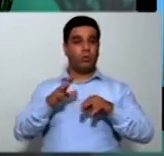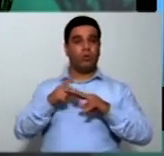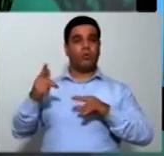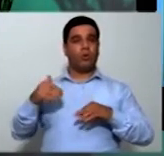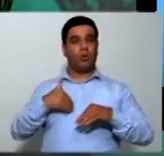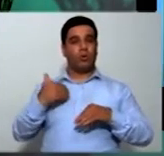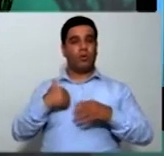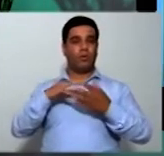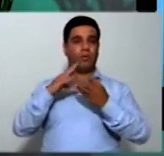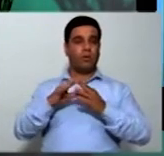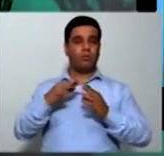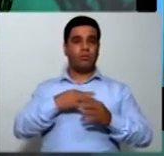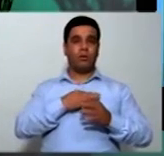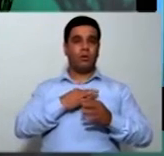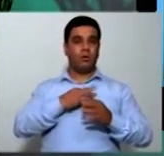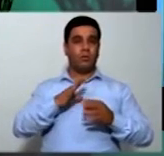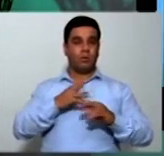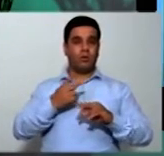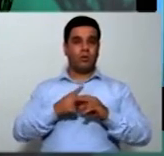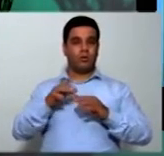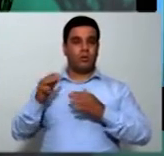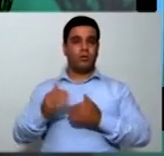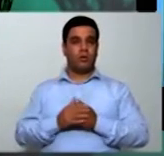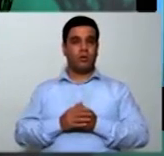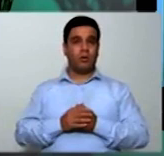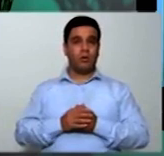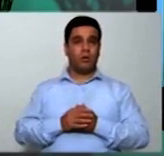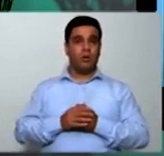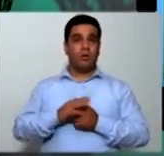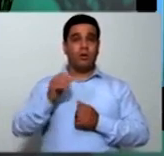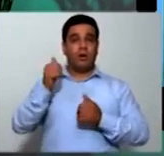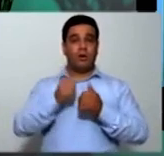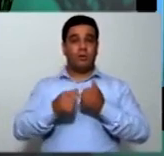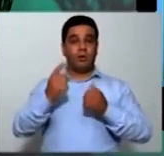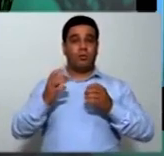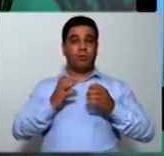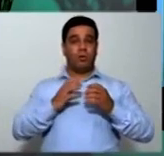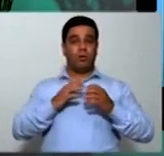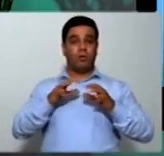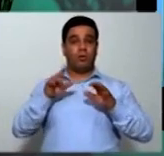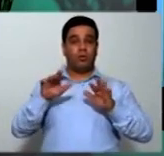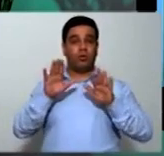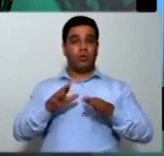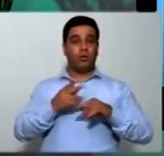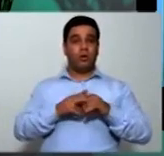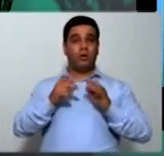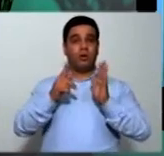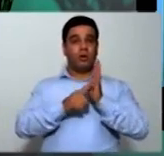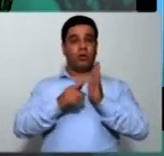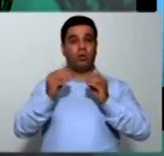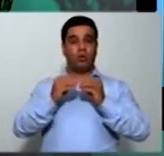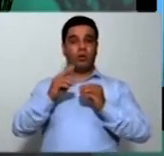xohishlari, istaklari inobatga olinmadi. Har bir boy va o'ziga to'q xo'jalik uchun, demak,